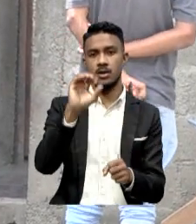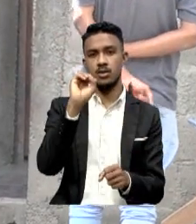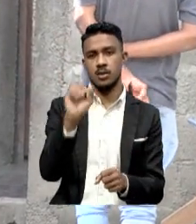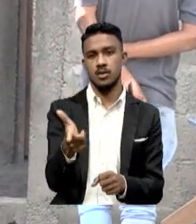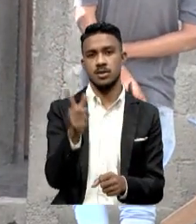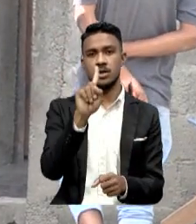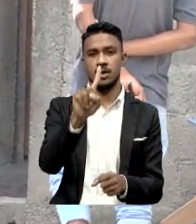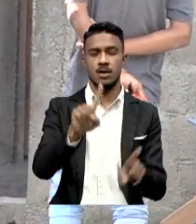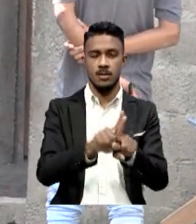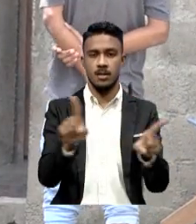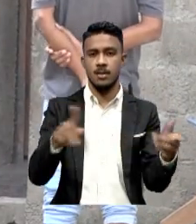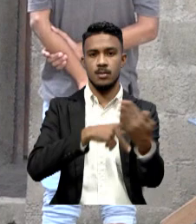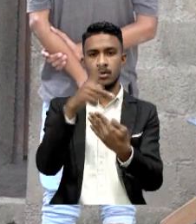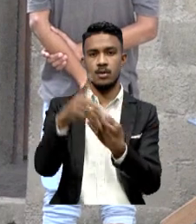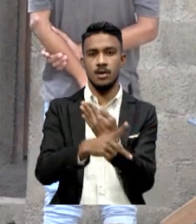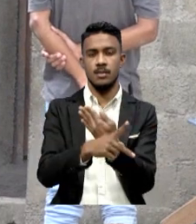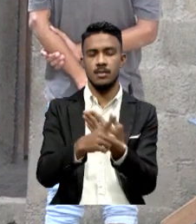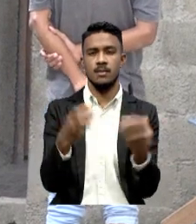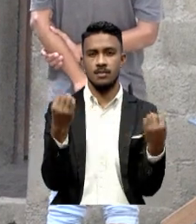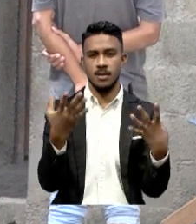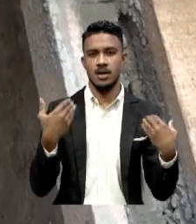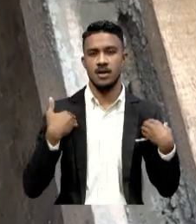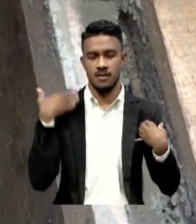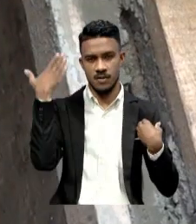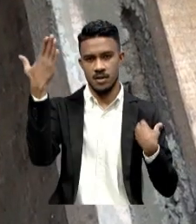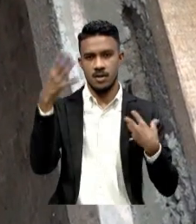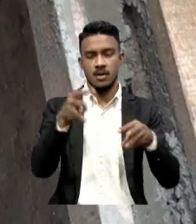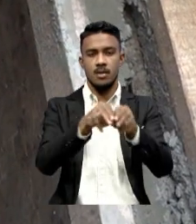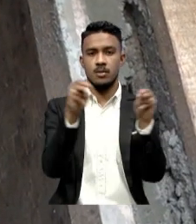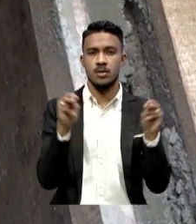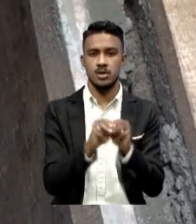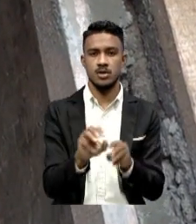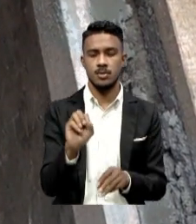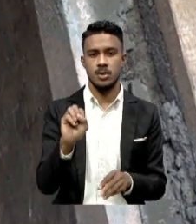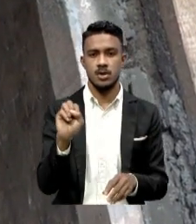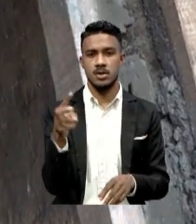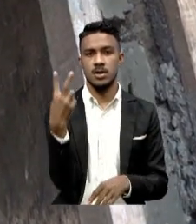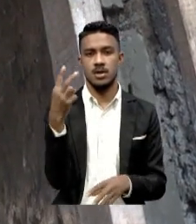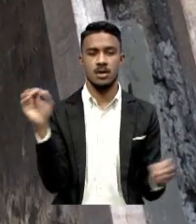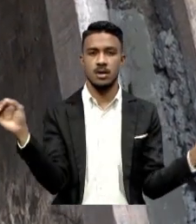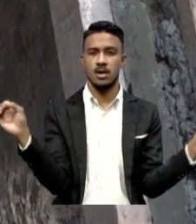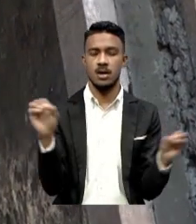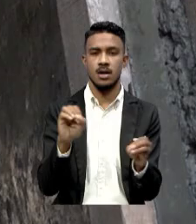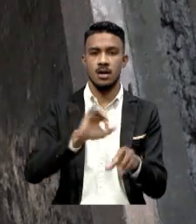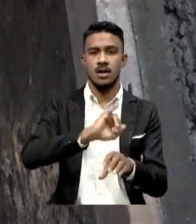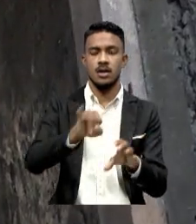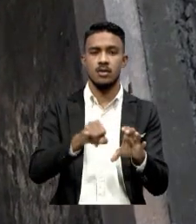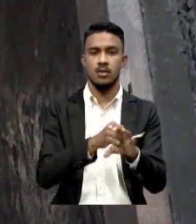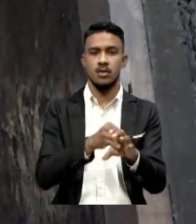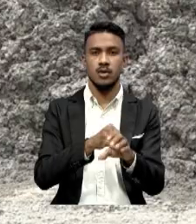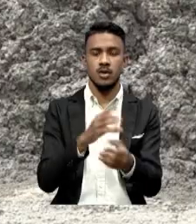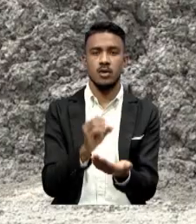be programa refere quasi implementa deit ba municipio San Luis Rua la inclui Raioa. Mai